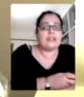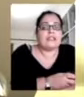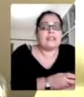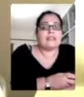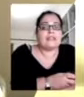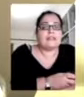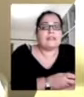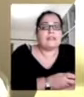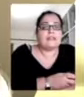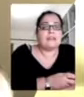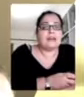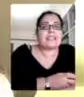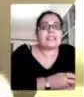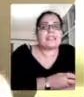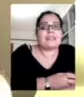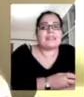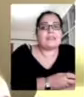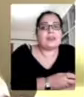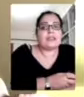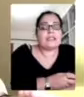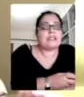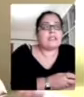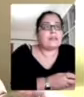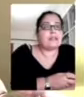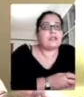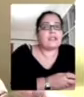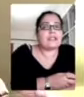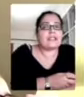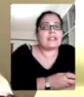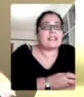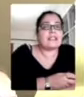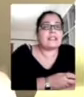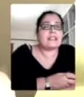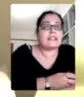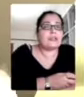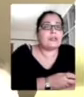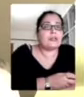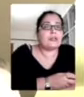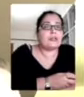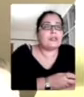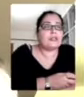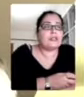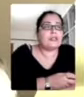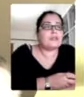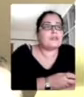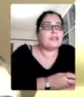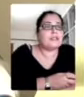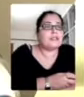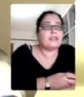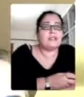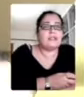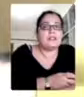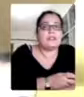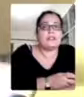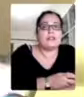ya. Ben Serkan'dan böyle yayınlar bekliyorum esasen. Eskiden yapıyordu. Şimdi